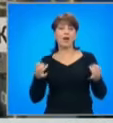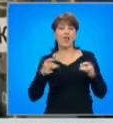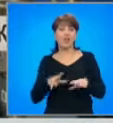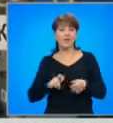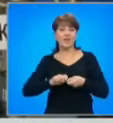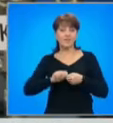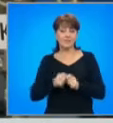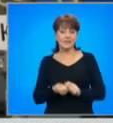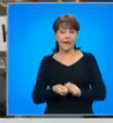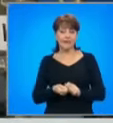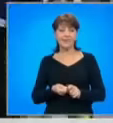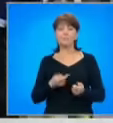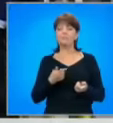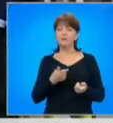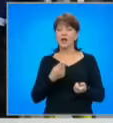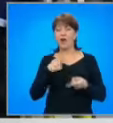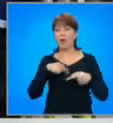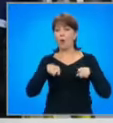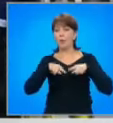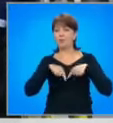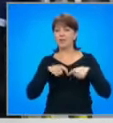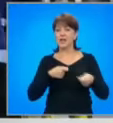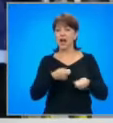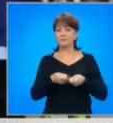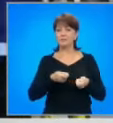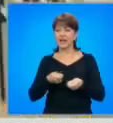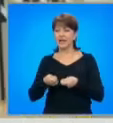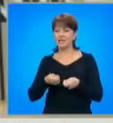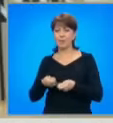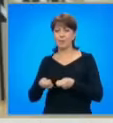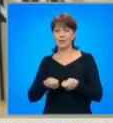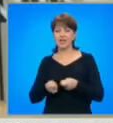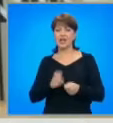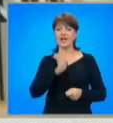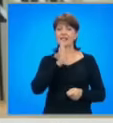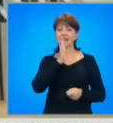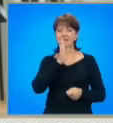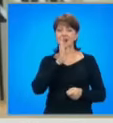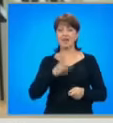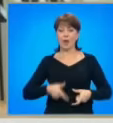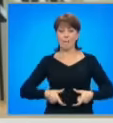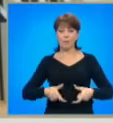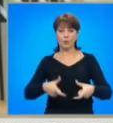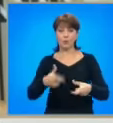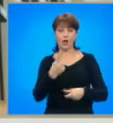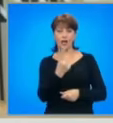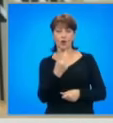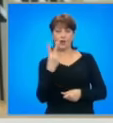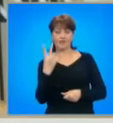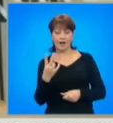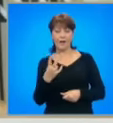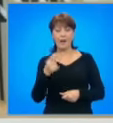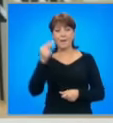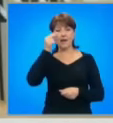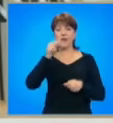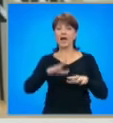Министрите обсъдиха и саботажите по газопроводите Северен поток 1 и 2. В България приемаме този инцидент